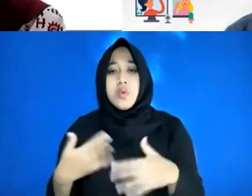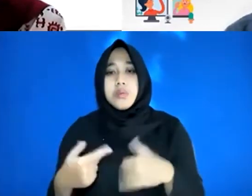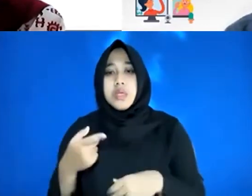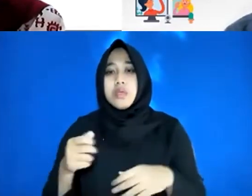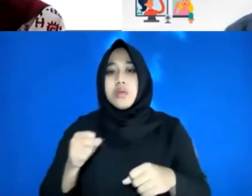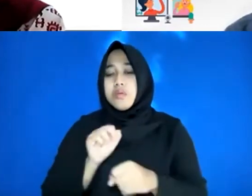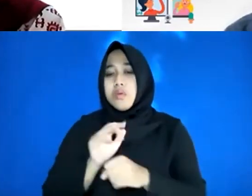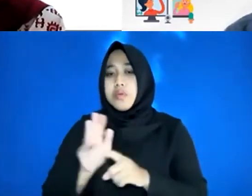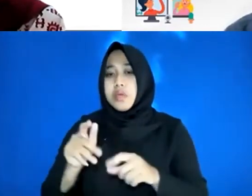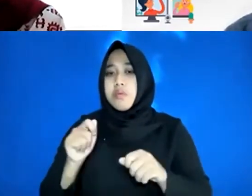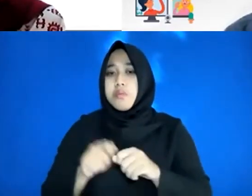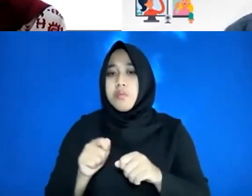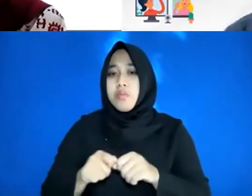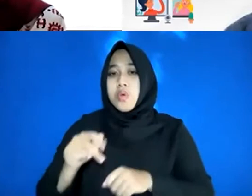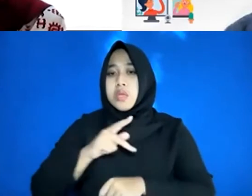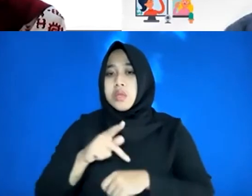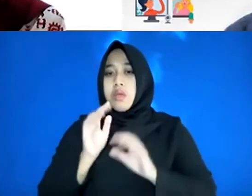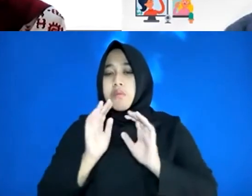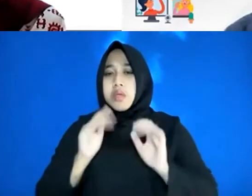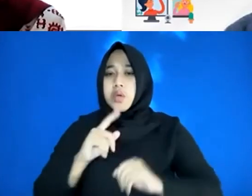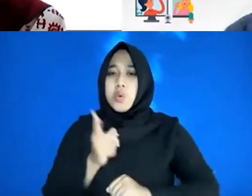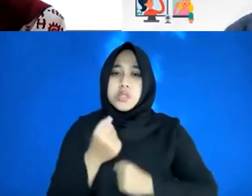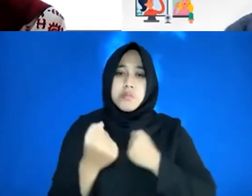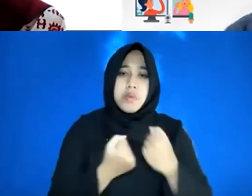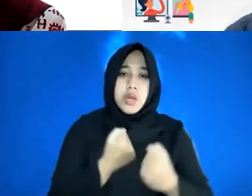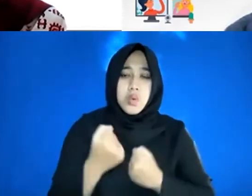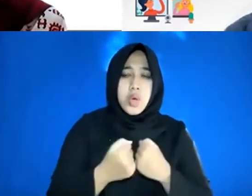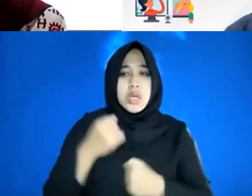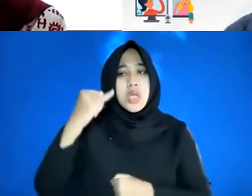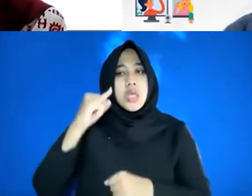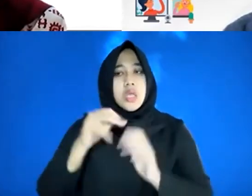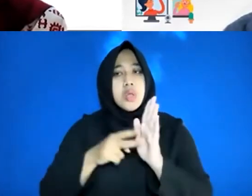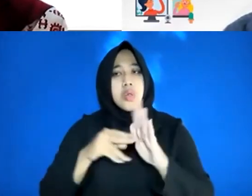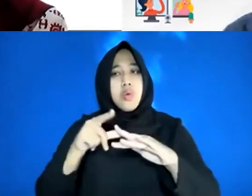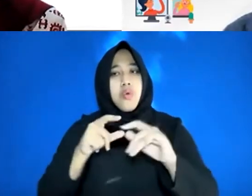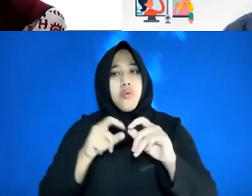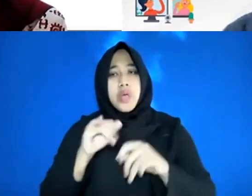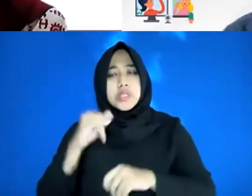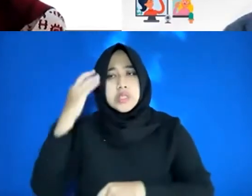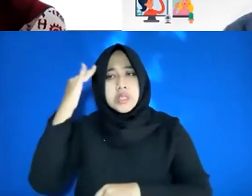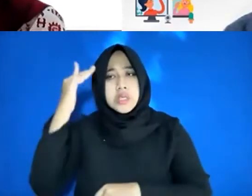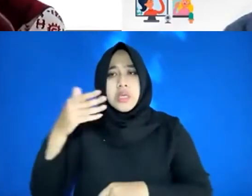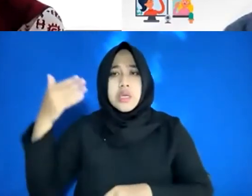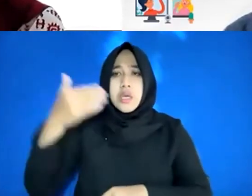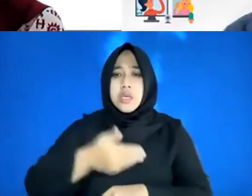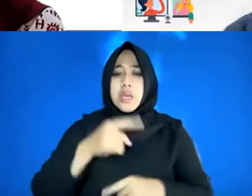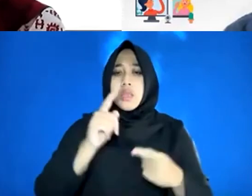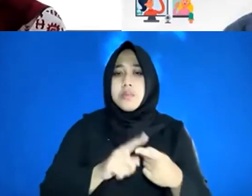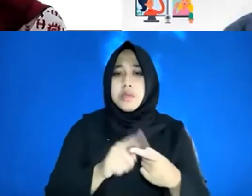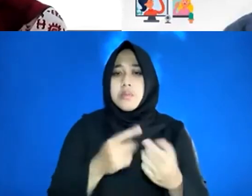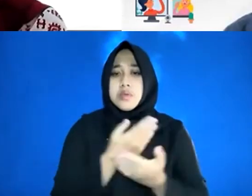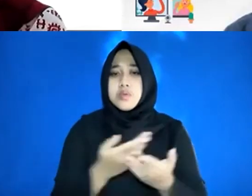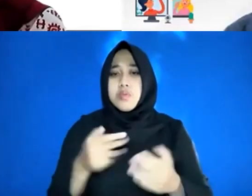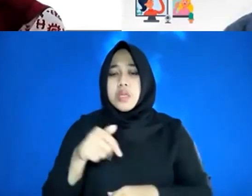ini membuat kita banyak harus melakukan inovasi karena memang kehadiran teman-teman pekerja sosial di lapangan